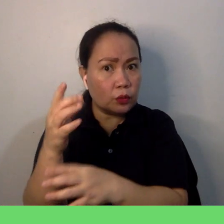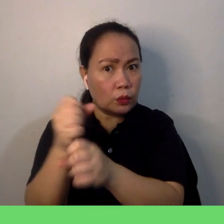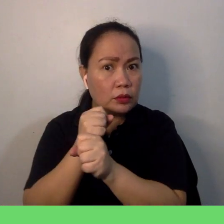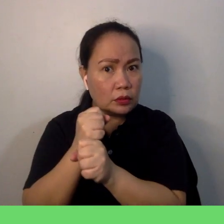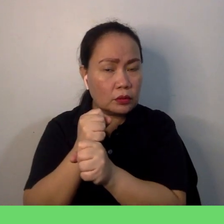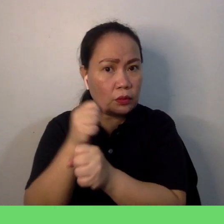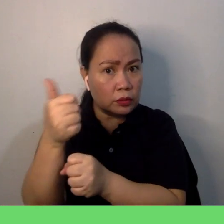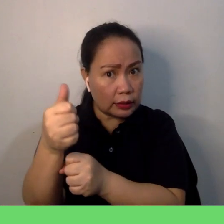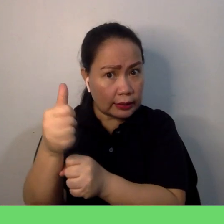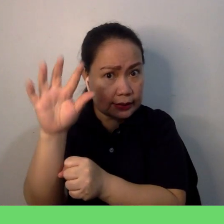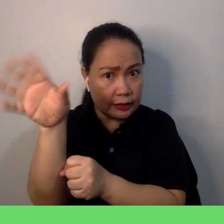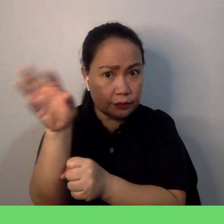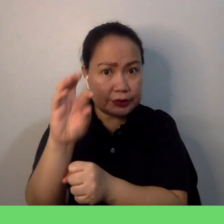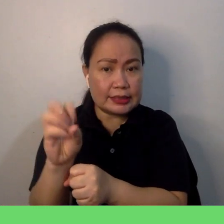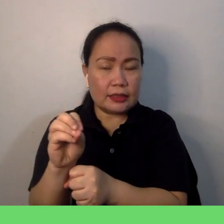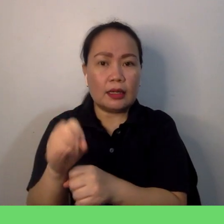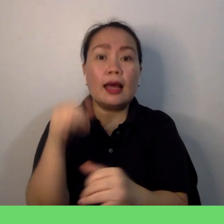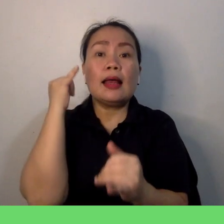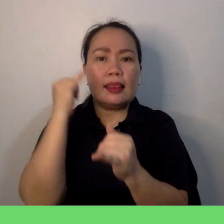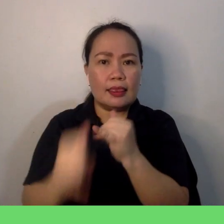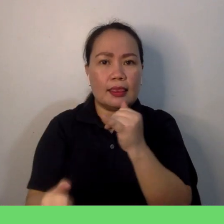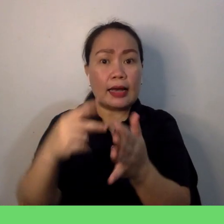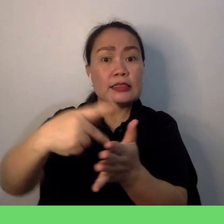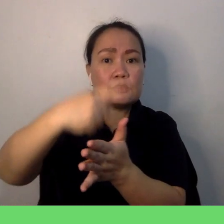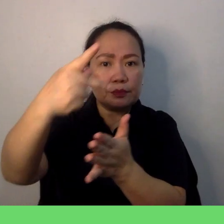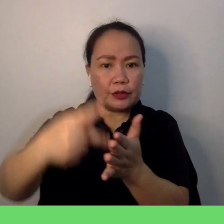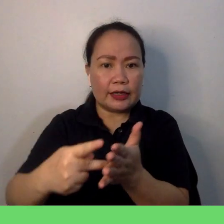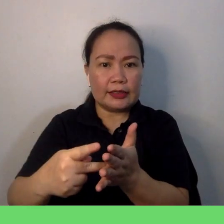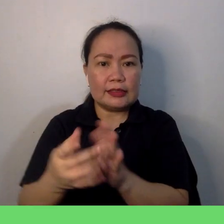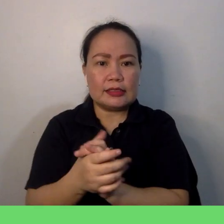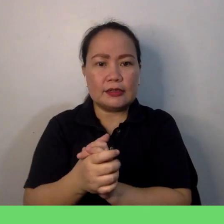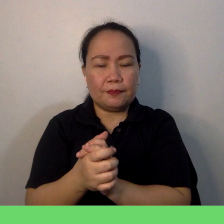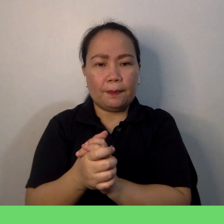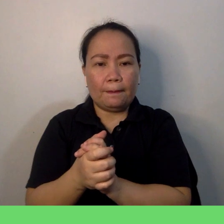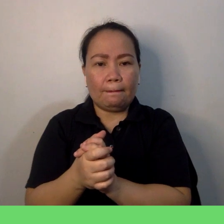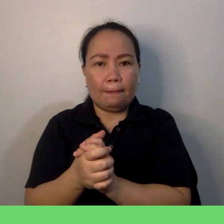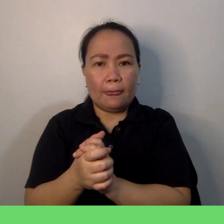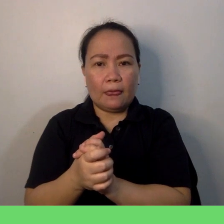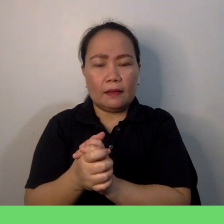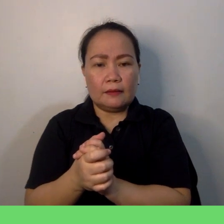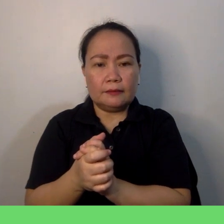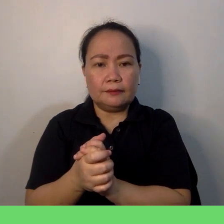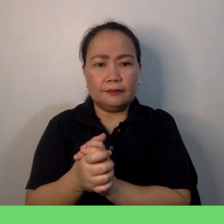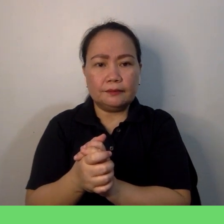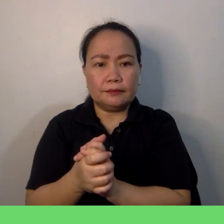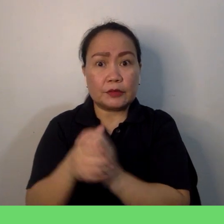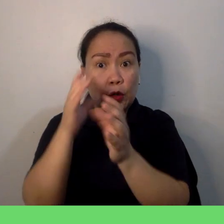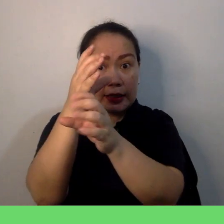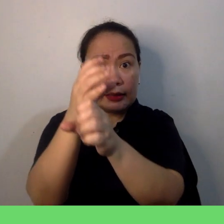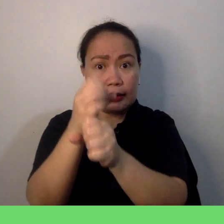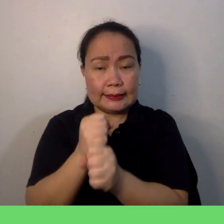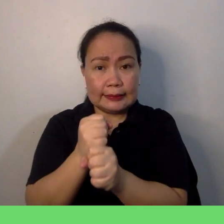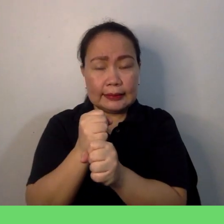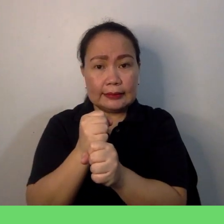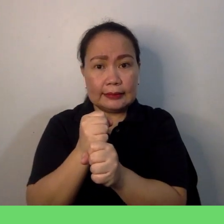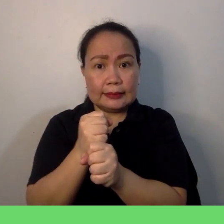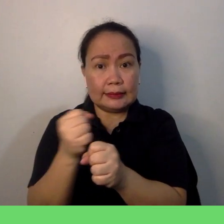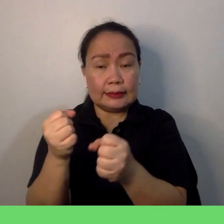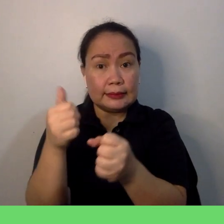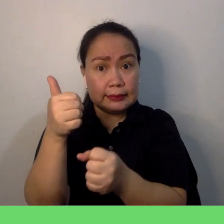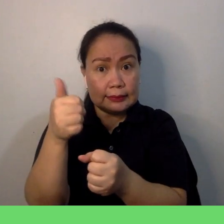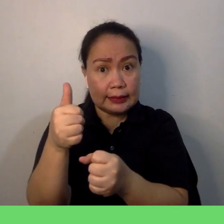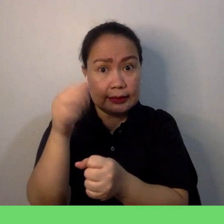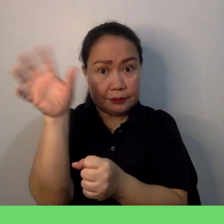na price. So, di ba nagtaas siya ng 10% dito, naging 55 na, ang kukunan po natin ng 10% ay